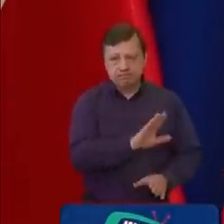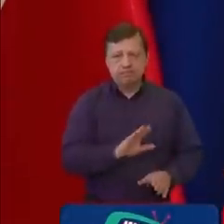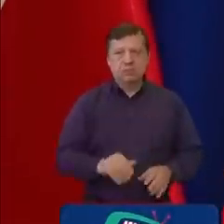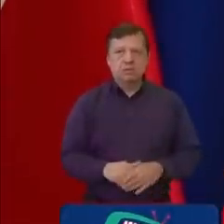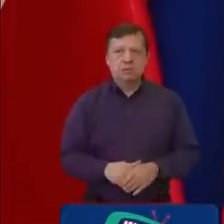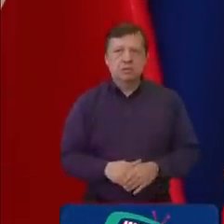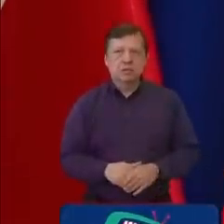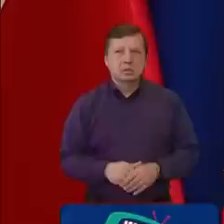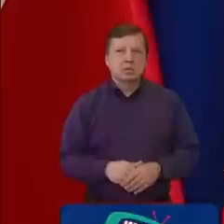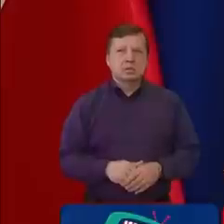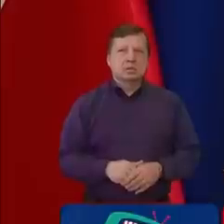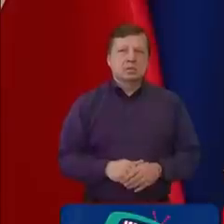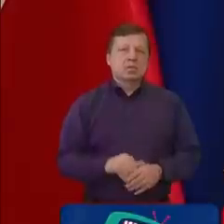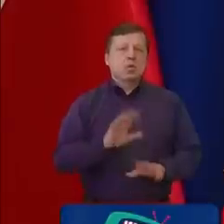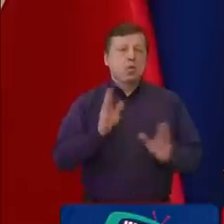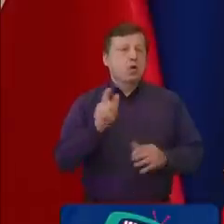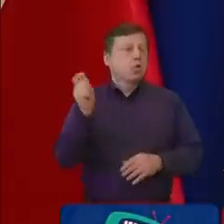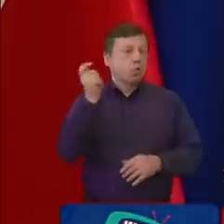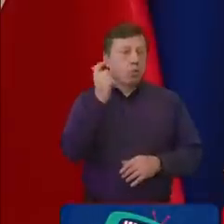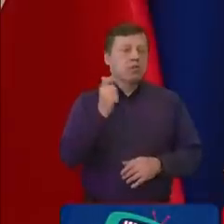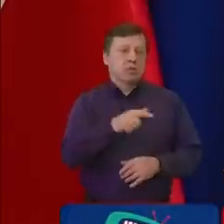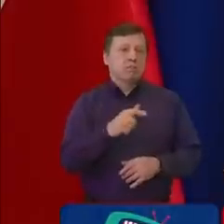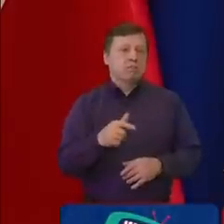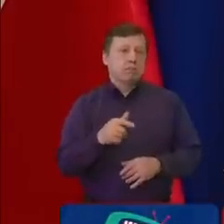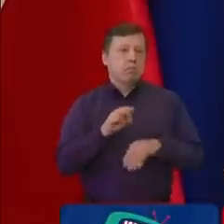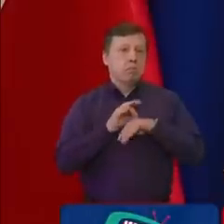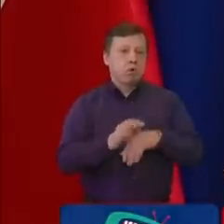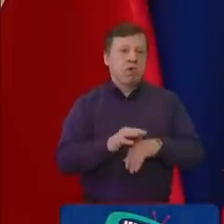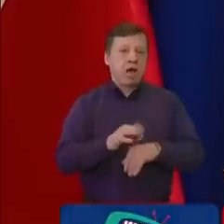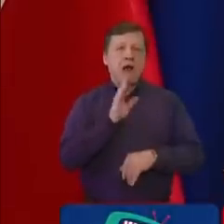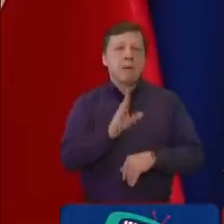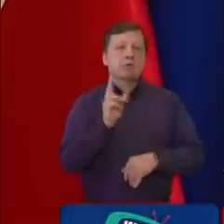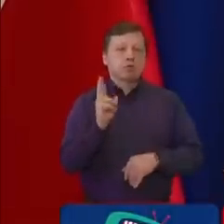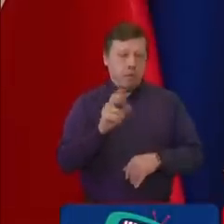ustawowe i bank może w ogóle bezpośrednio jest odpowiedzialny za stan gospodarki. No ale